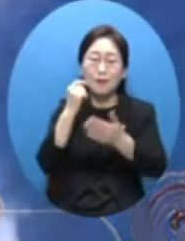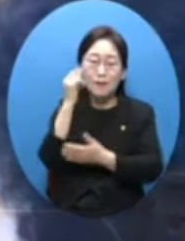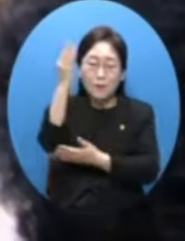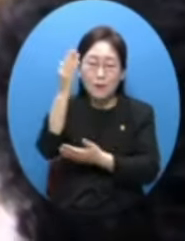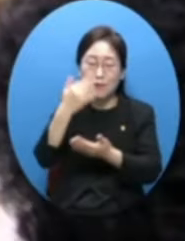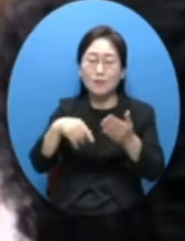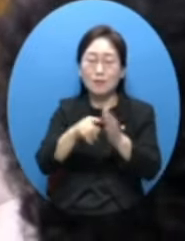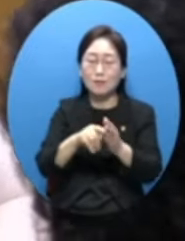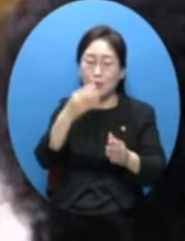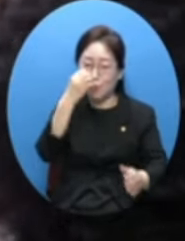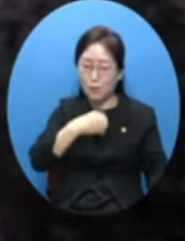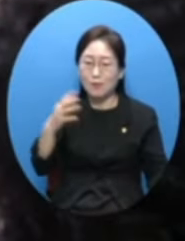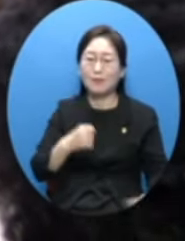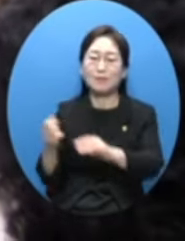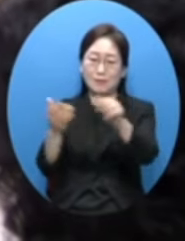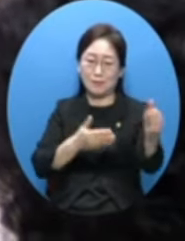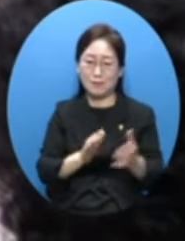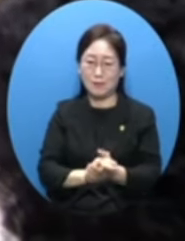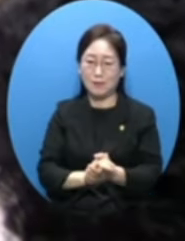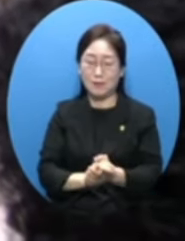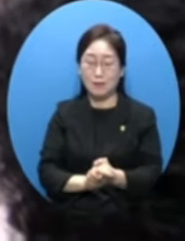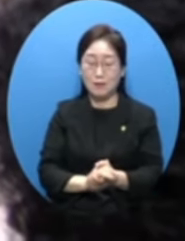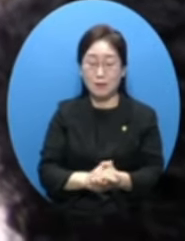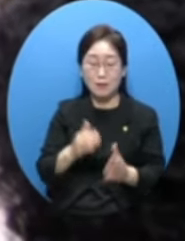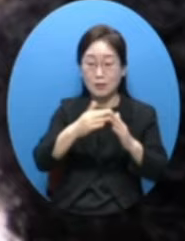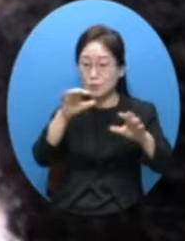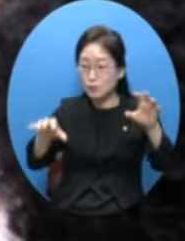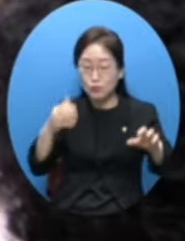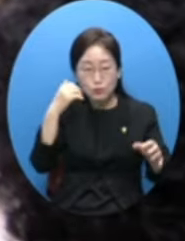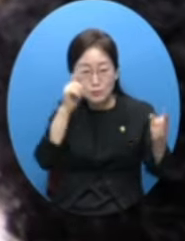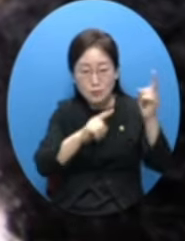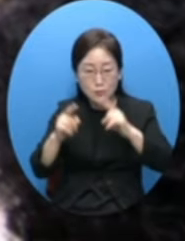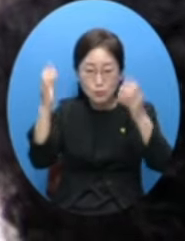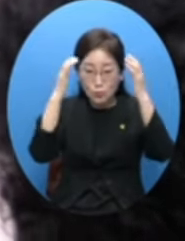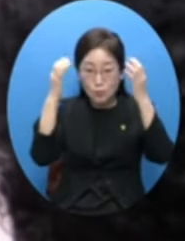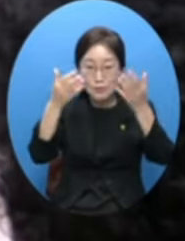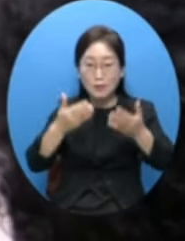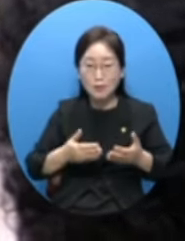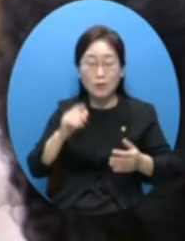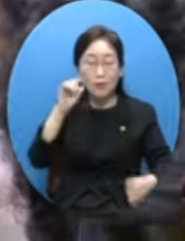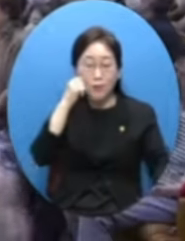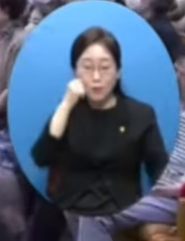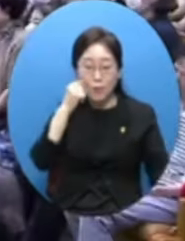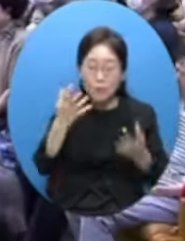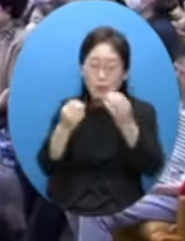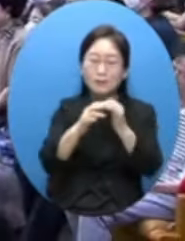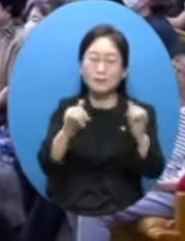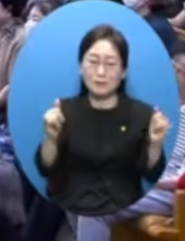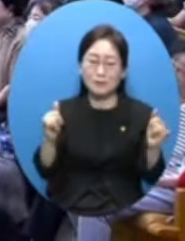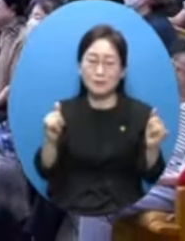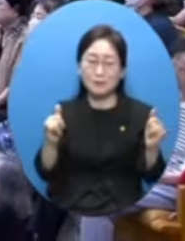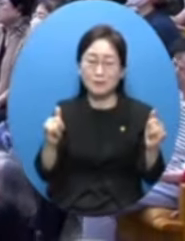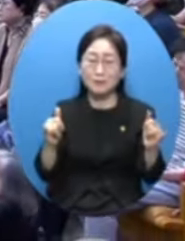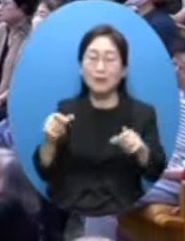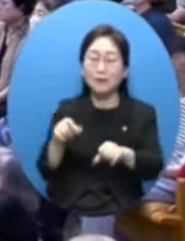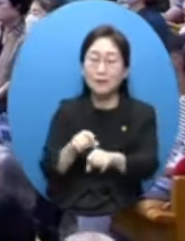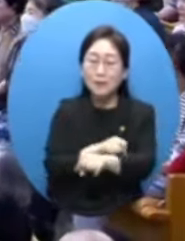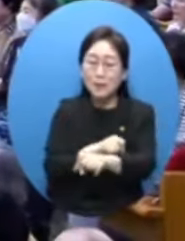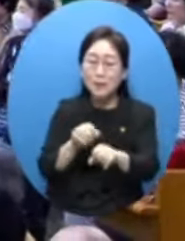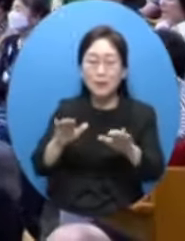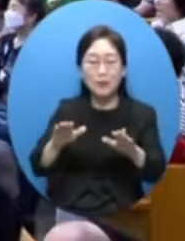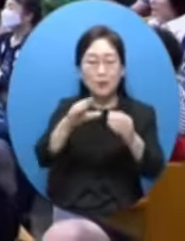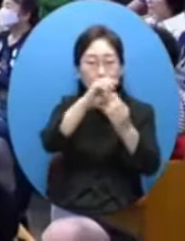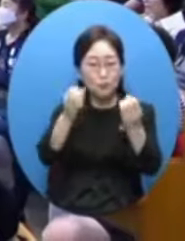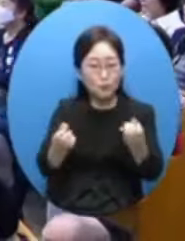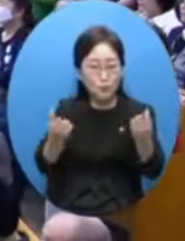여러분 되기를 바랍니다. 여러분 주위에 상처 있고 고통당한 어려움 당한 많은 사람들, 특별히 이번